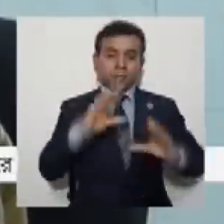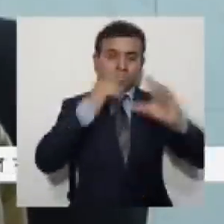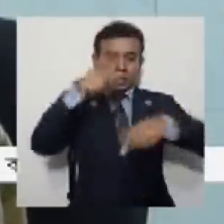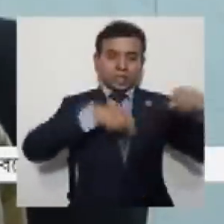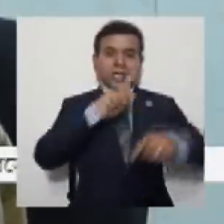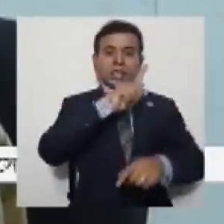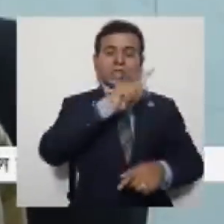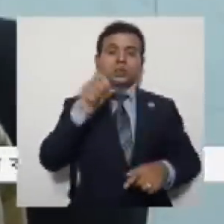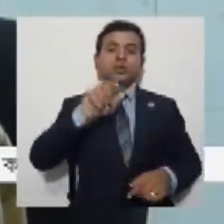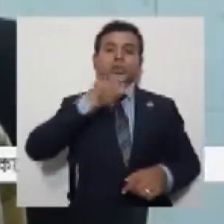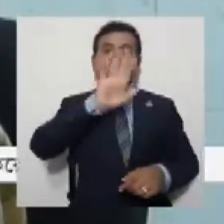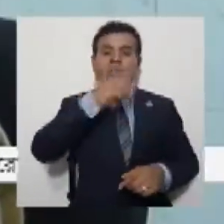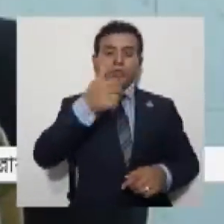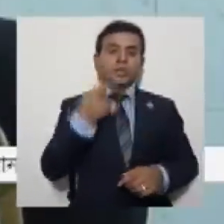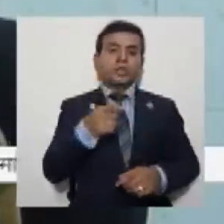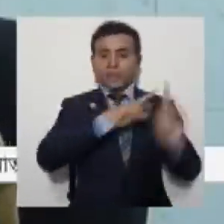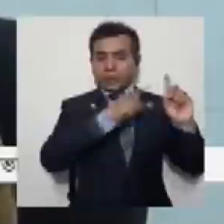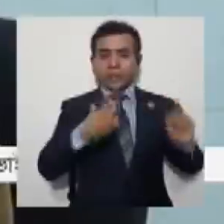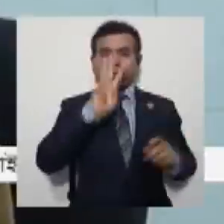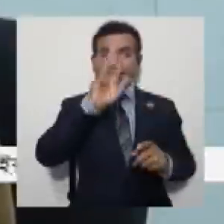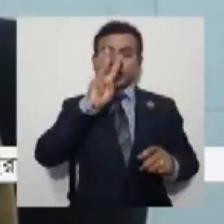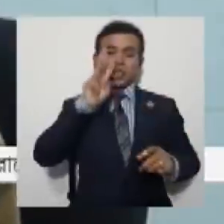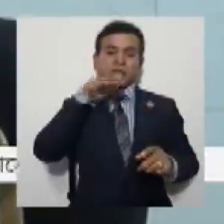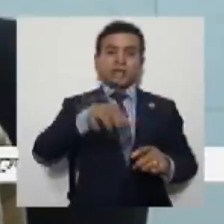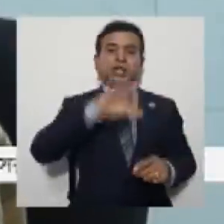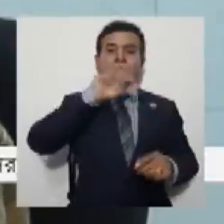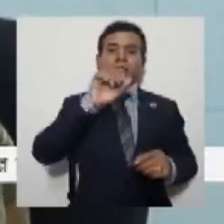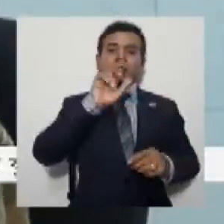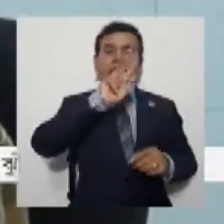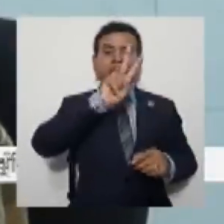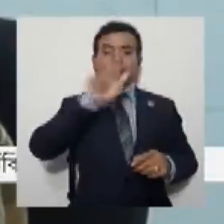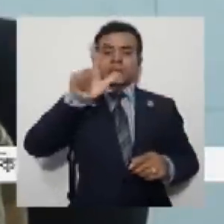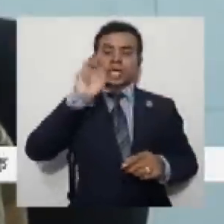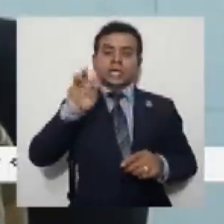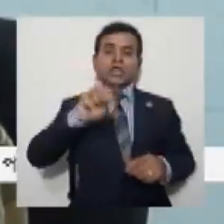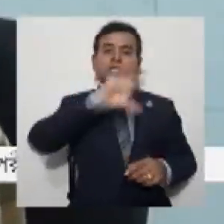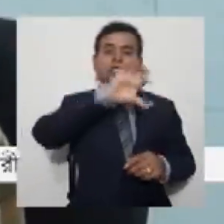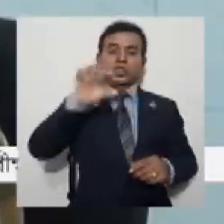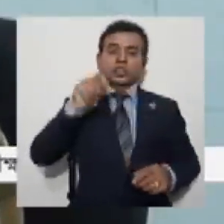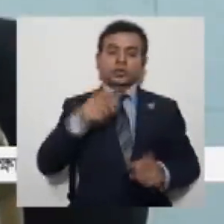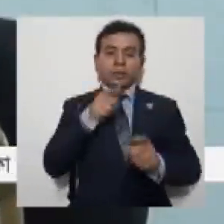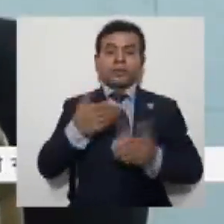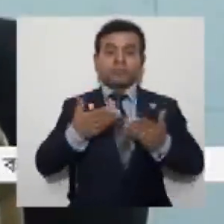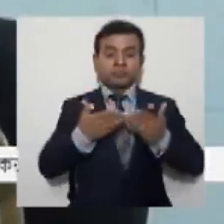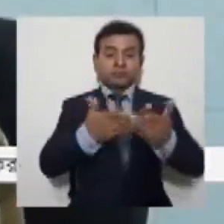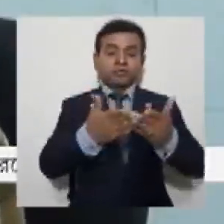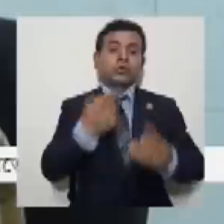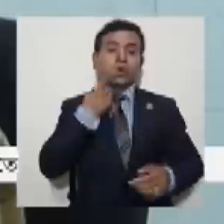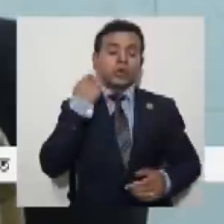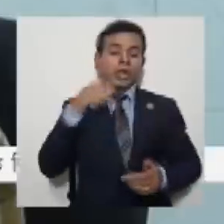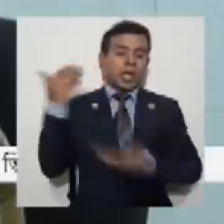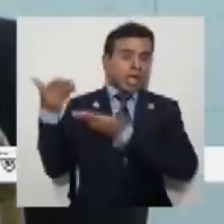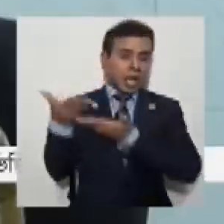3,27,976 জনকে স্থলবন্দরে করা হয়েছে। সমুদ্র বন্দর দিয়েও আমাদের কালকে গতকাল গত 24 ঘন্টায় প্রবেশ